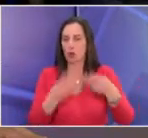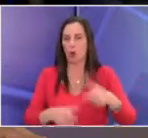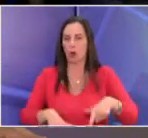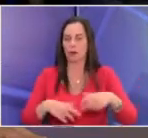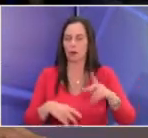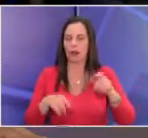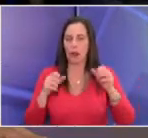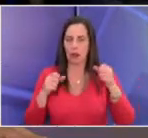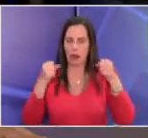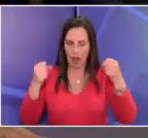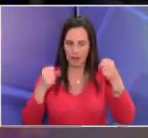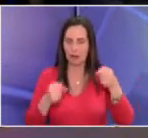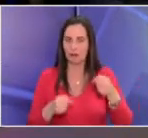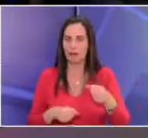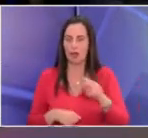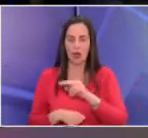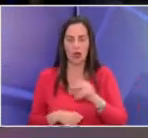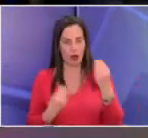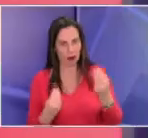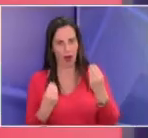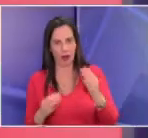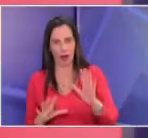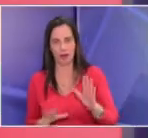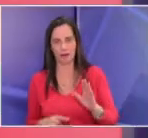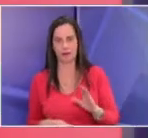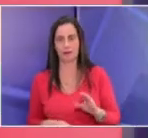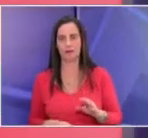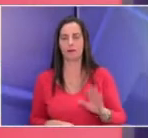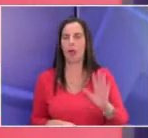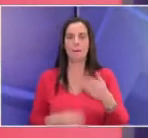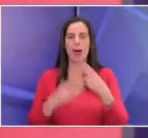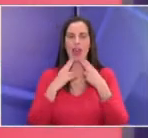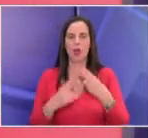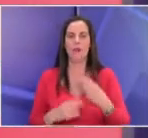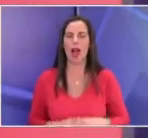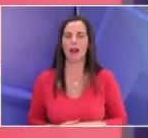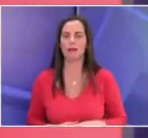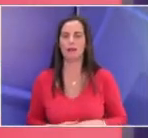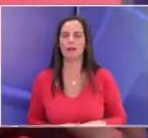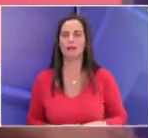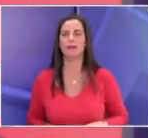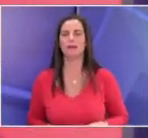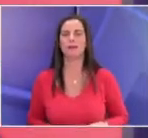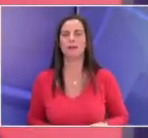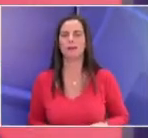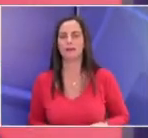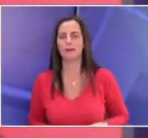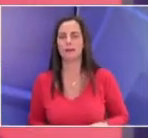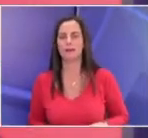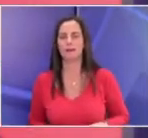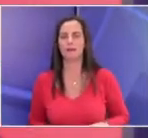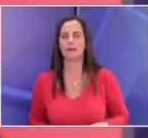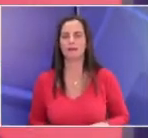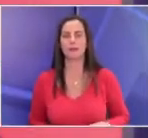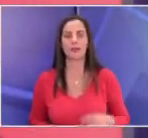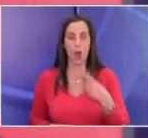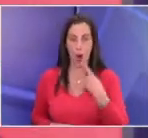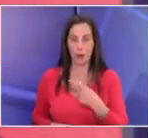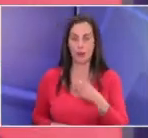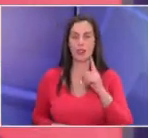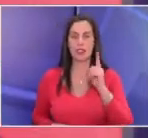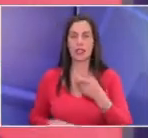שראיתם. ויושבת איתי כבר מתחילת התוכנית, מיכל צ'רנוביצקי, נכון אמרתי, נכון? צ'רנוביצקי. צ'רנוביצקי. ואנחנו